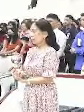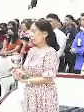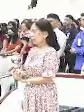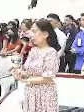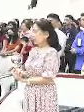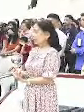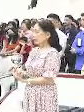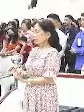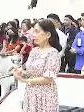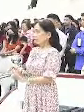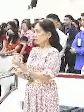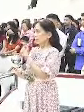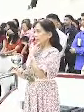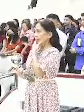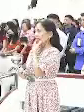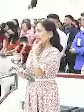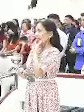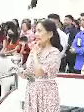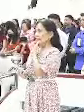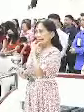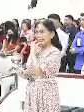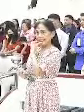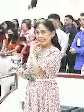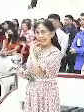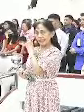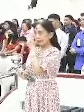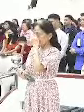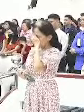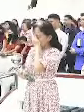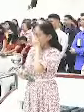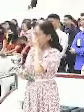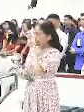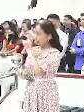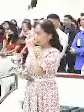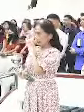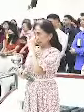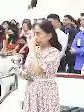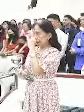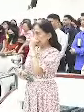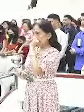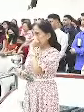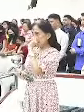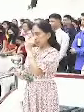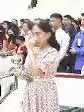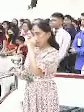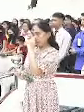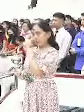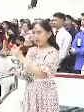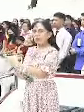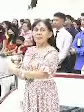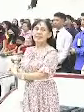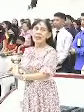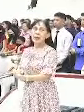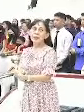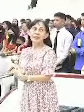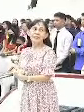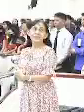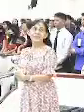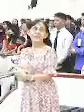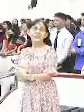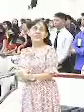God He knows who you are magkaparehas pa ang pangalan niyo magkaparehas pa ang mata ninyo magkaparehas pa talaga ang mukha